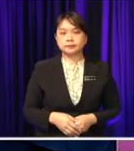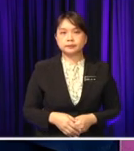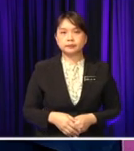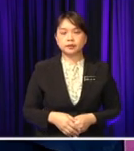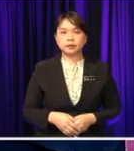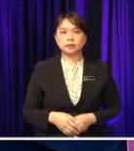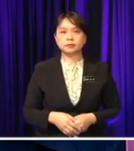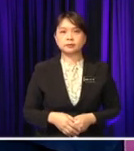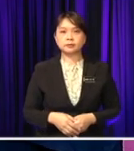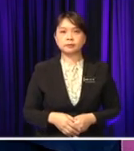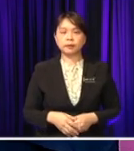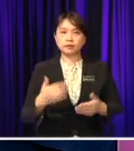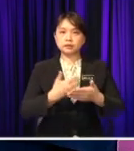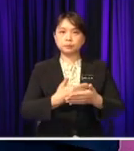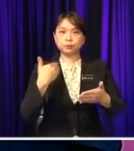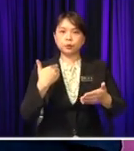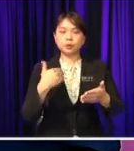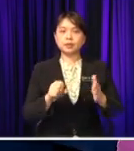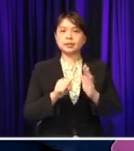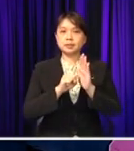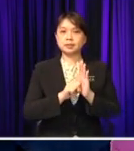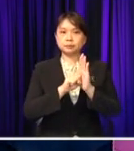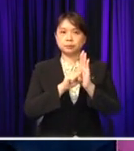yang tambah titik-titik